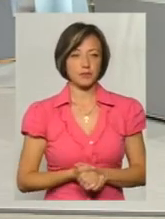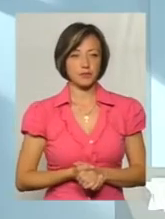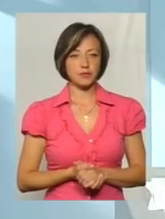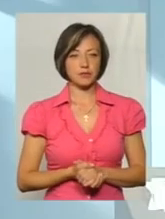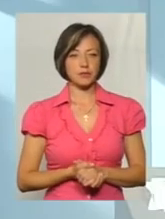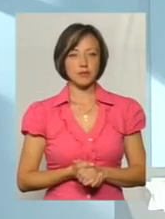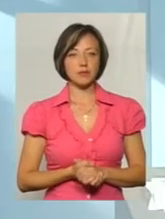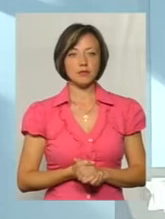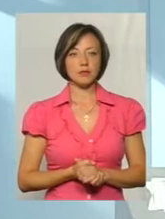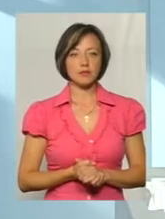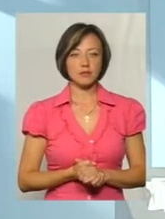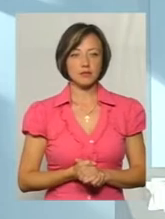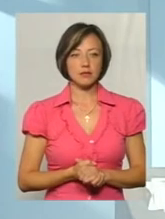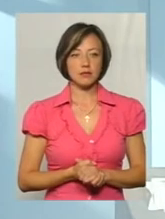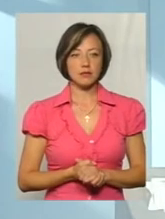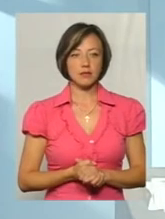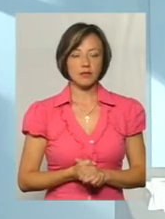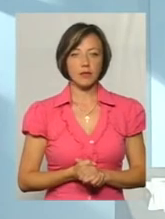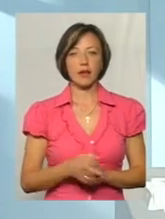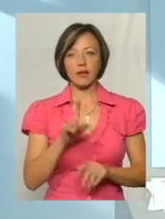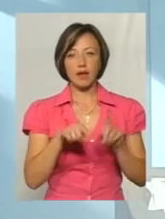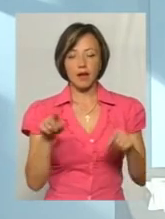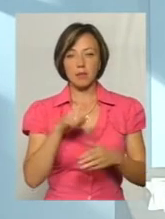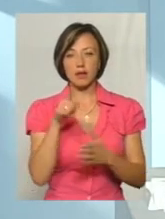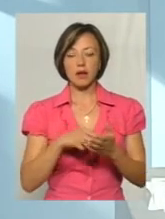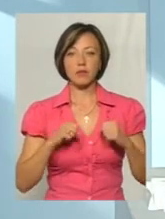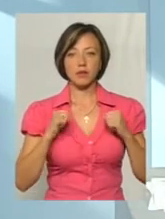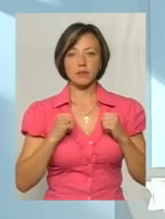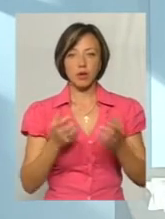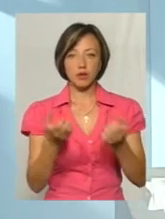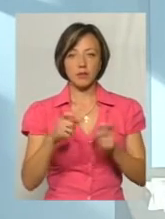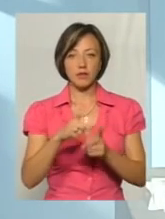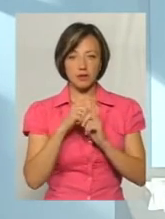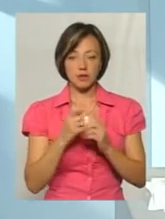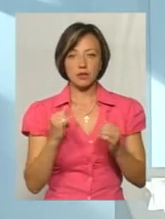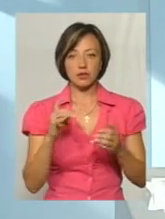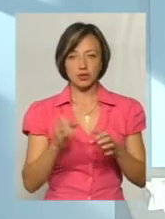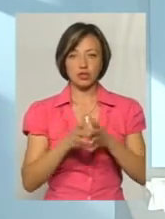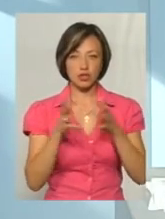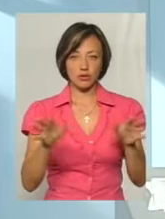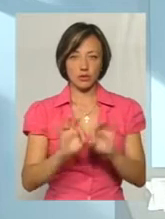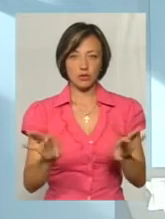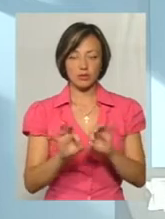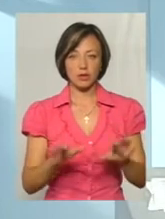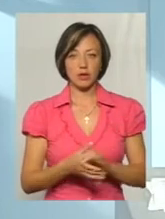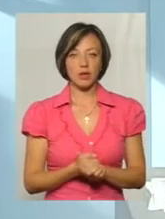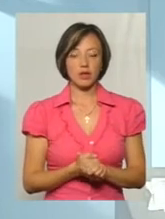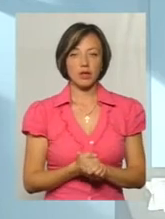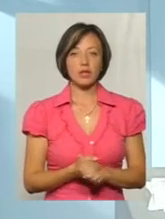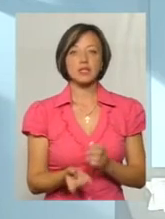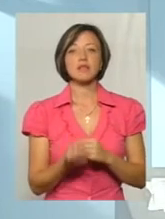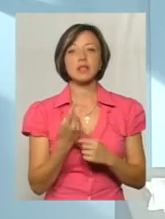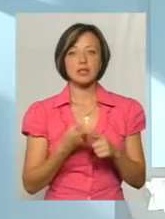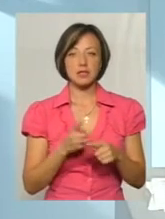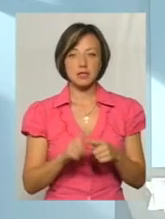вже деякі питання намагались отримати відповідь. Зараз ми їх ширше ще розкриємо. Отож,